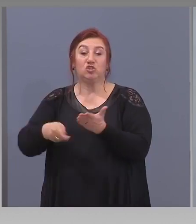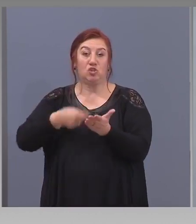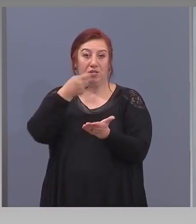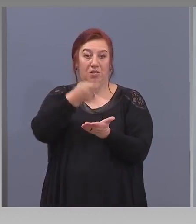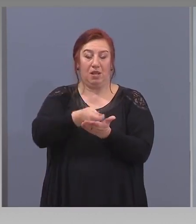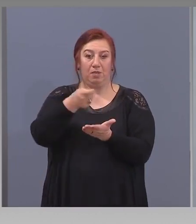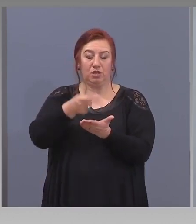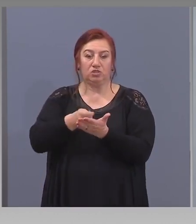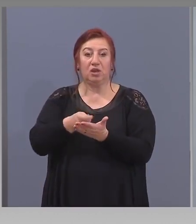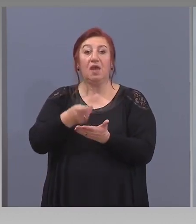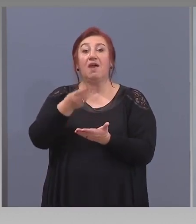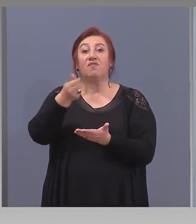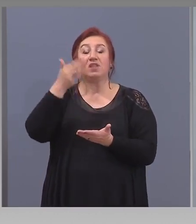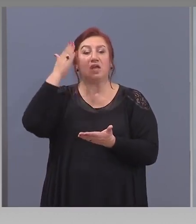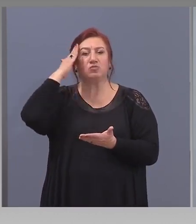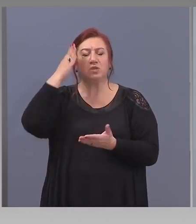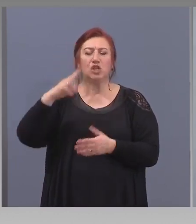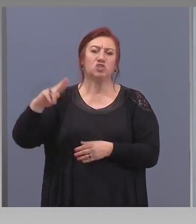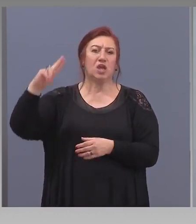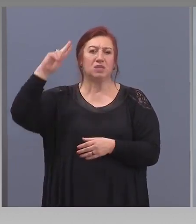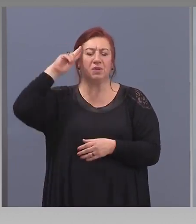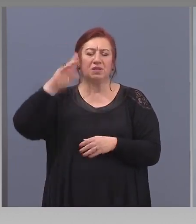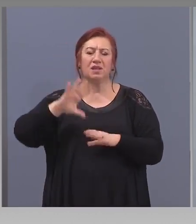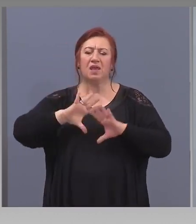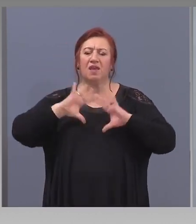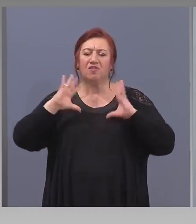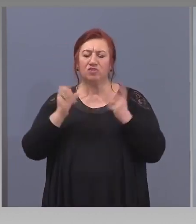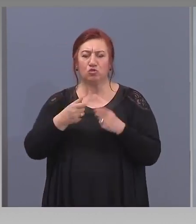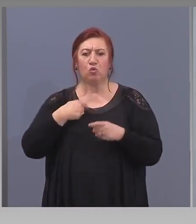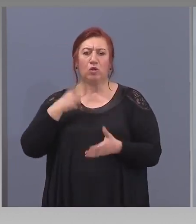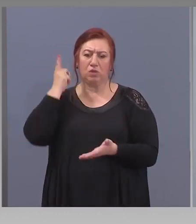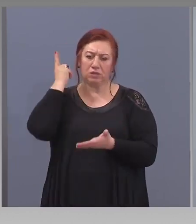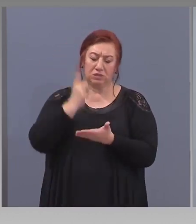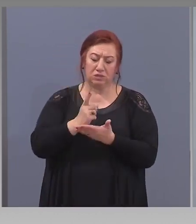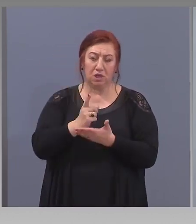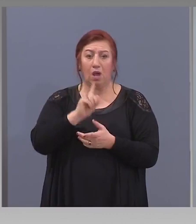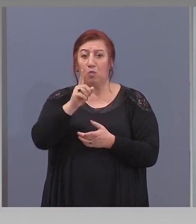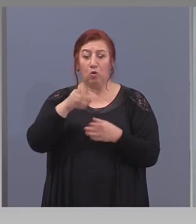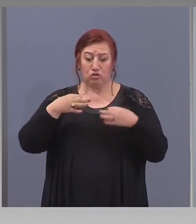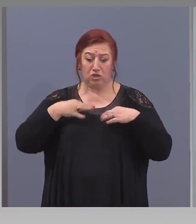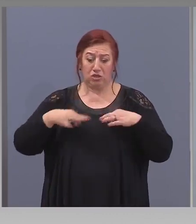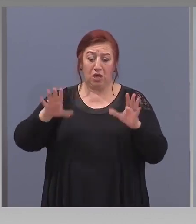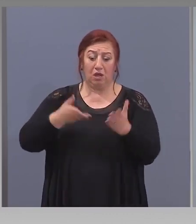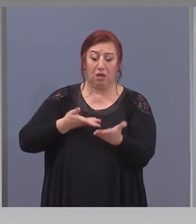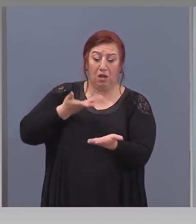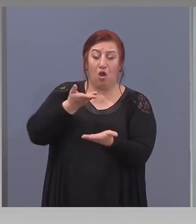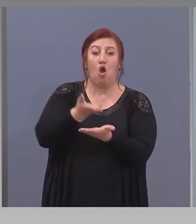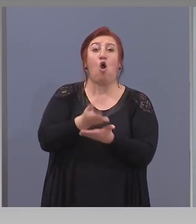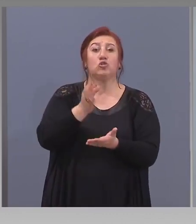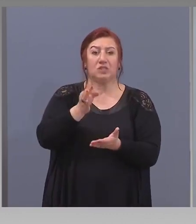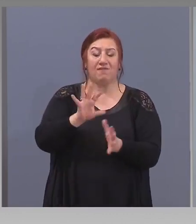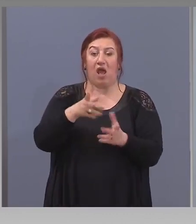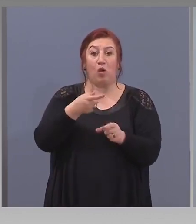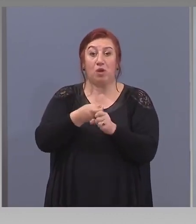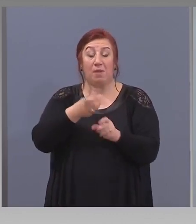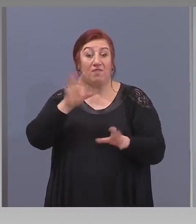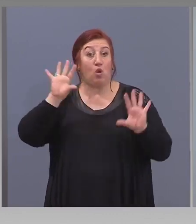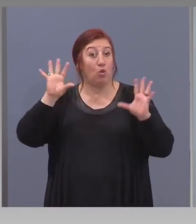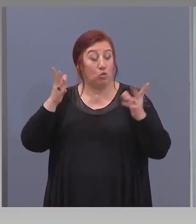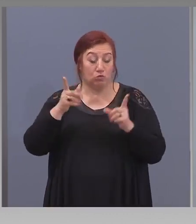ще изпълни всяка моя разпоредба. Може да си тръгне на следващия момент. Си подаде оставката, защото ще направи глупост, разбира